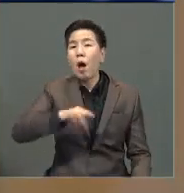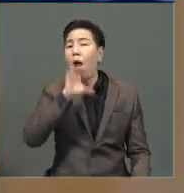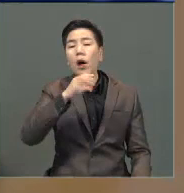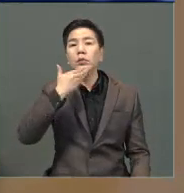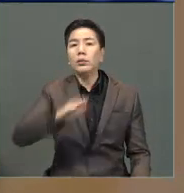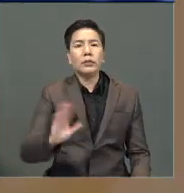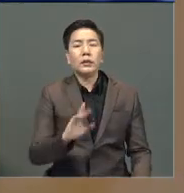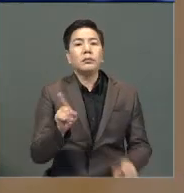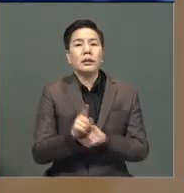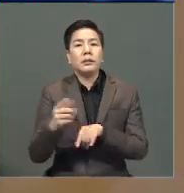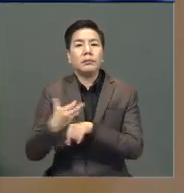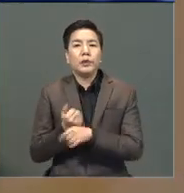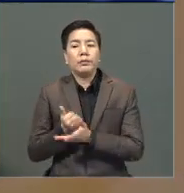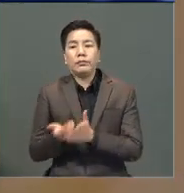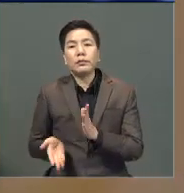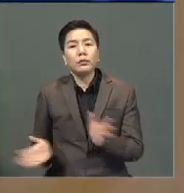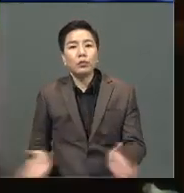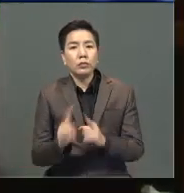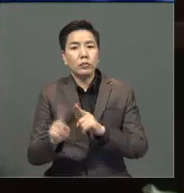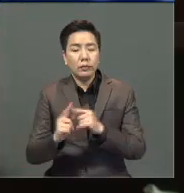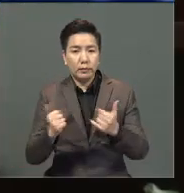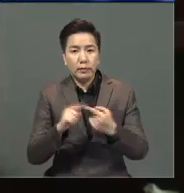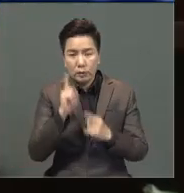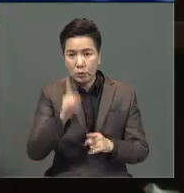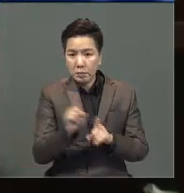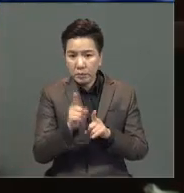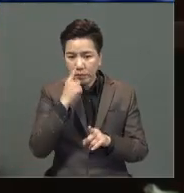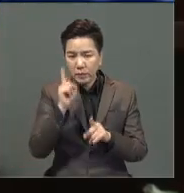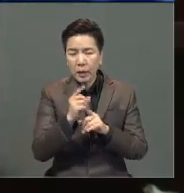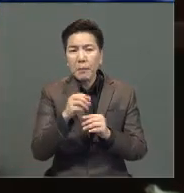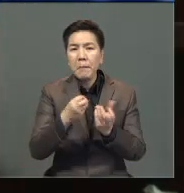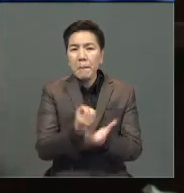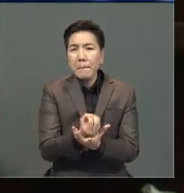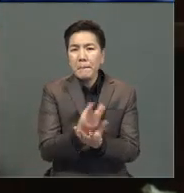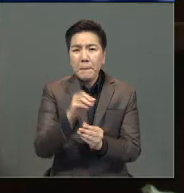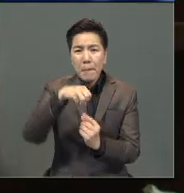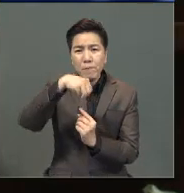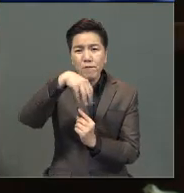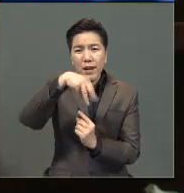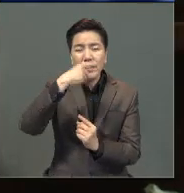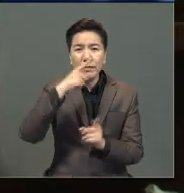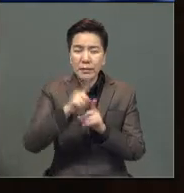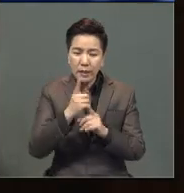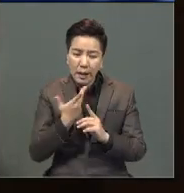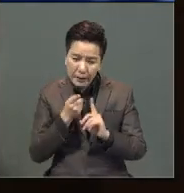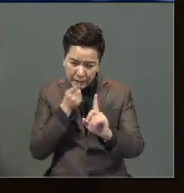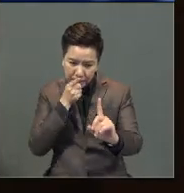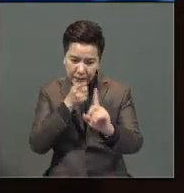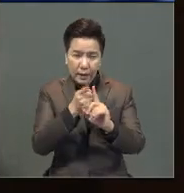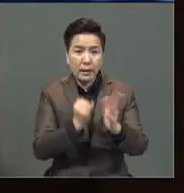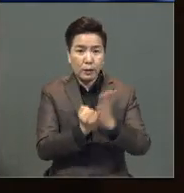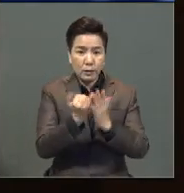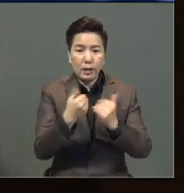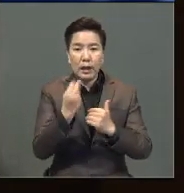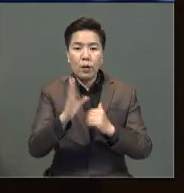เพราะว่าจะกลายเป็นเครื่องมือของนักการเมืองได้แต่ว่าต้องเป็นตะเกียงนะครับที่จะนำทางให้ประชาชนไปในทางที่ทถ้าตัวอยากให้